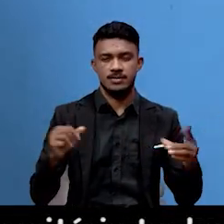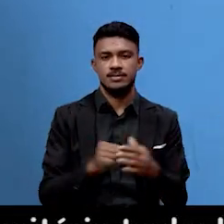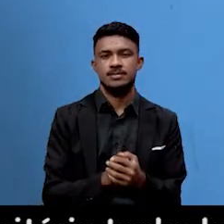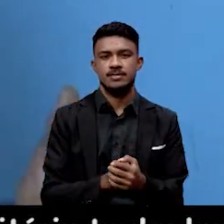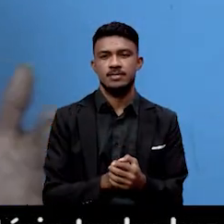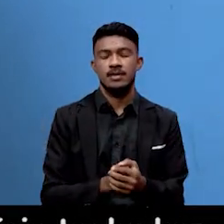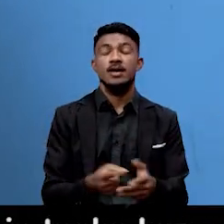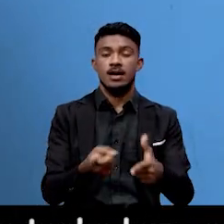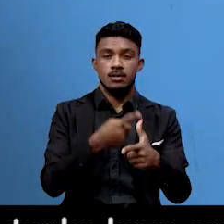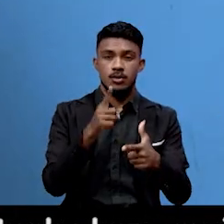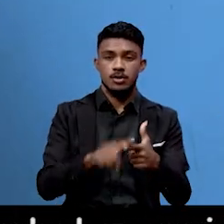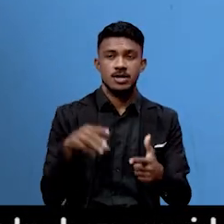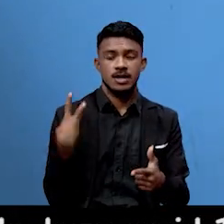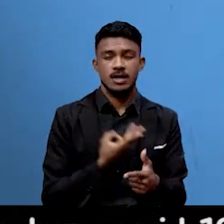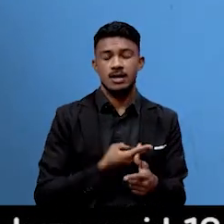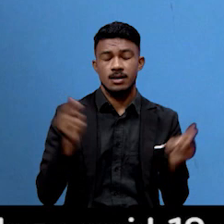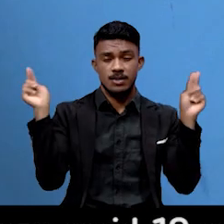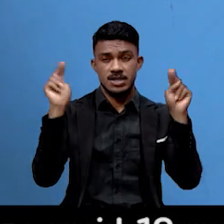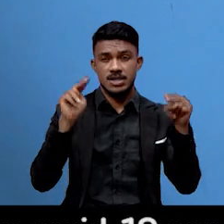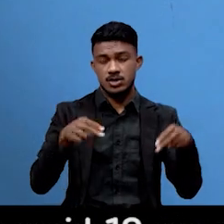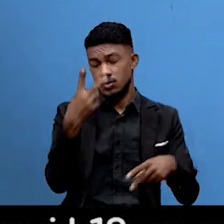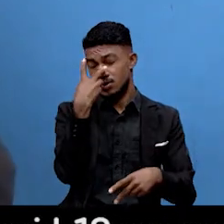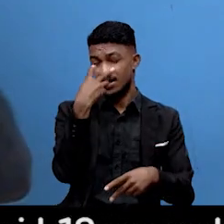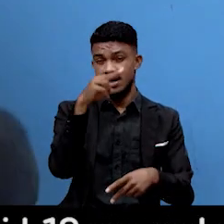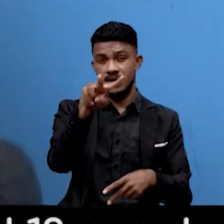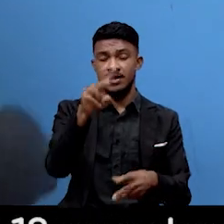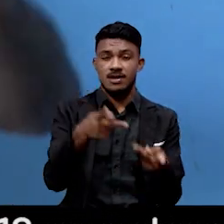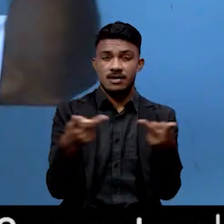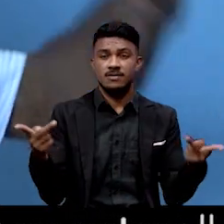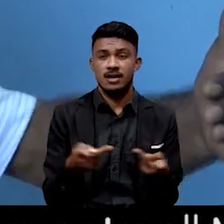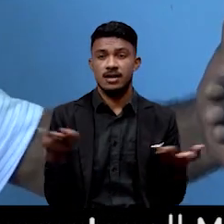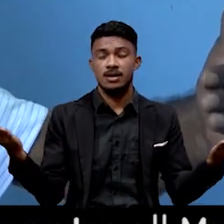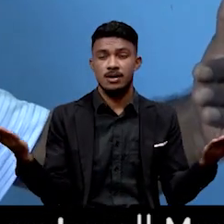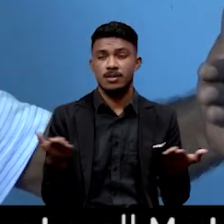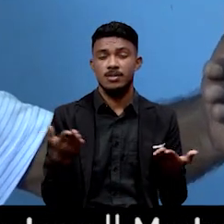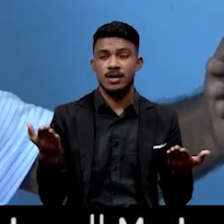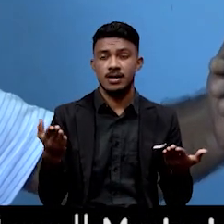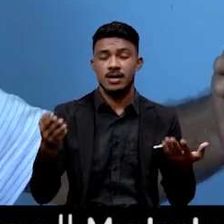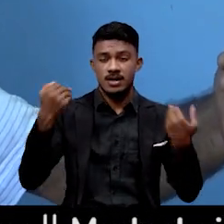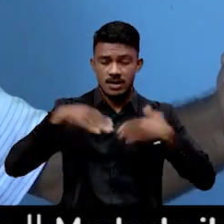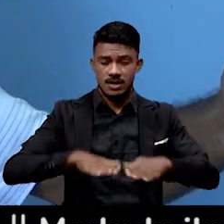e depois ita preciso hare fatin lebe mak por exemplo tasibu